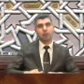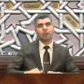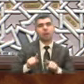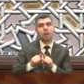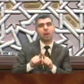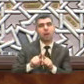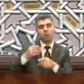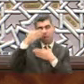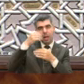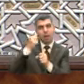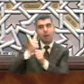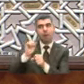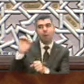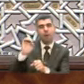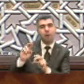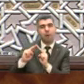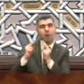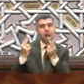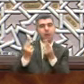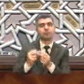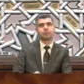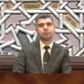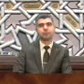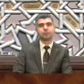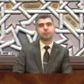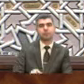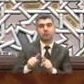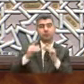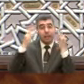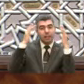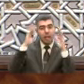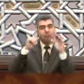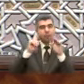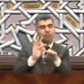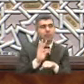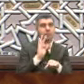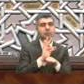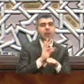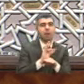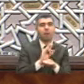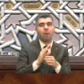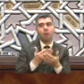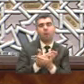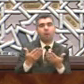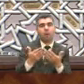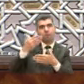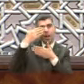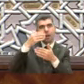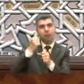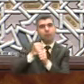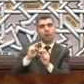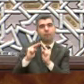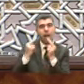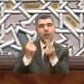بالخارج. في سؤال أول عن برامج العرض الثقافي الموجه لمغاربة العالم للسيدات والسادة النواب المحترمين